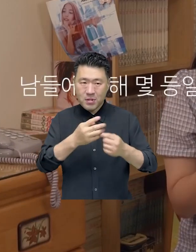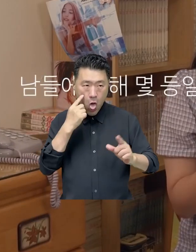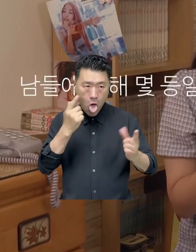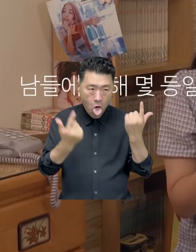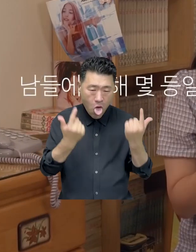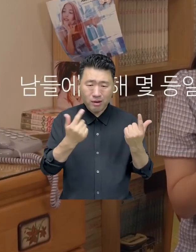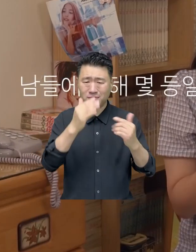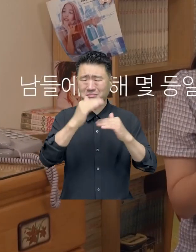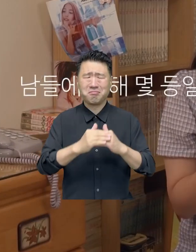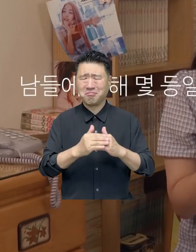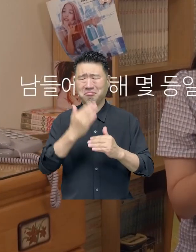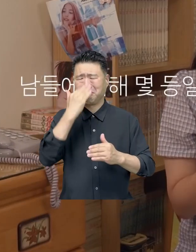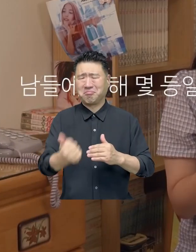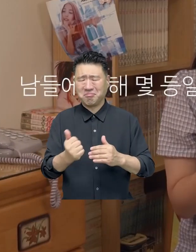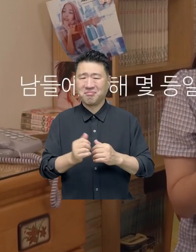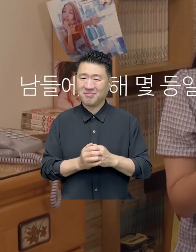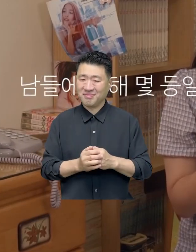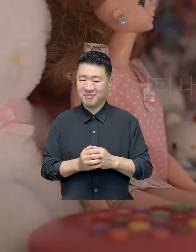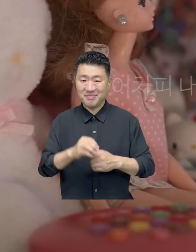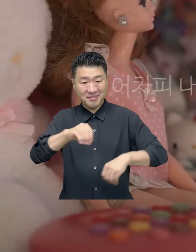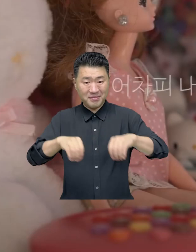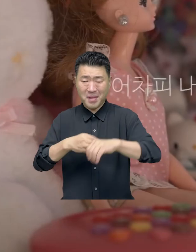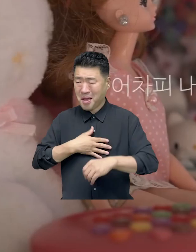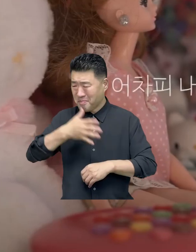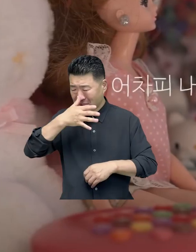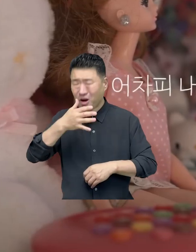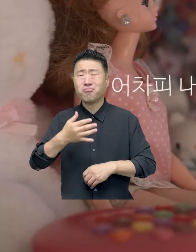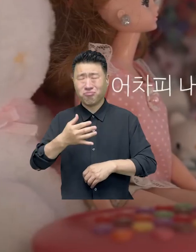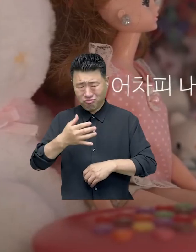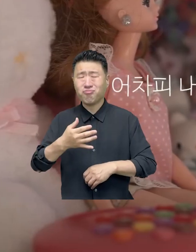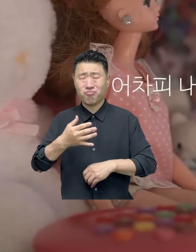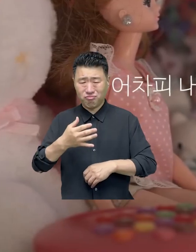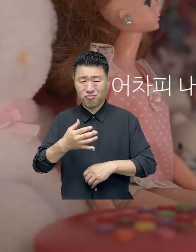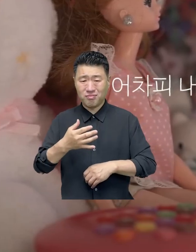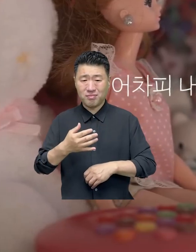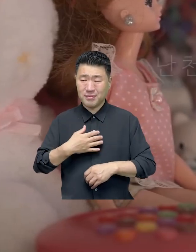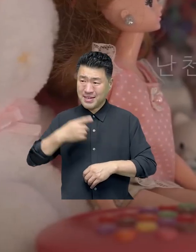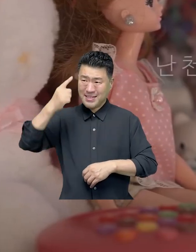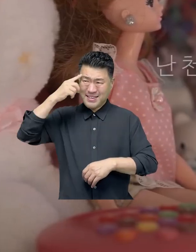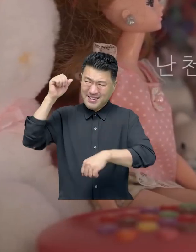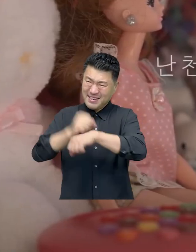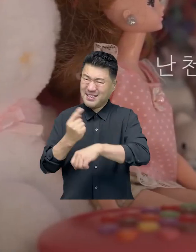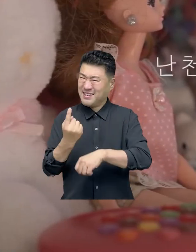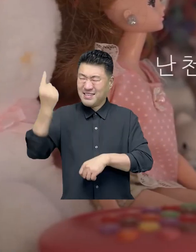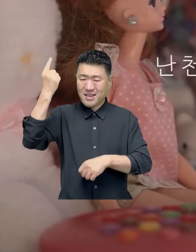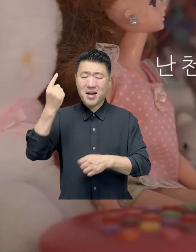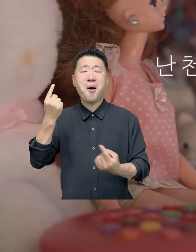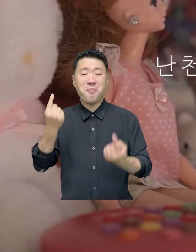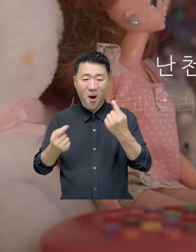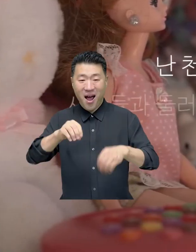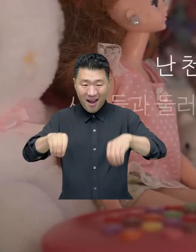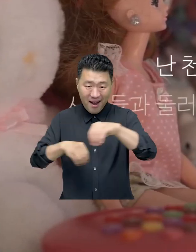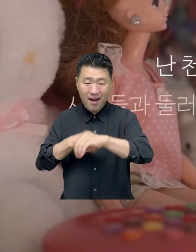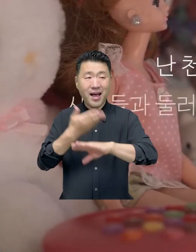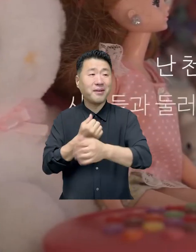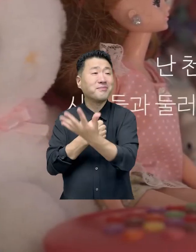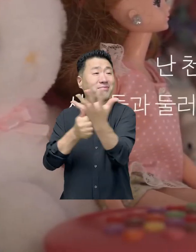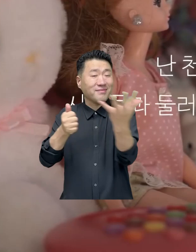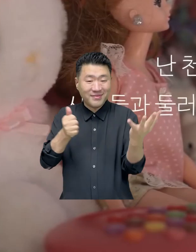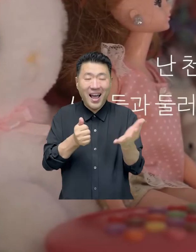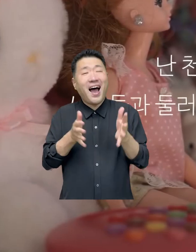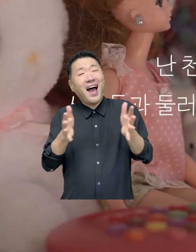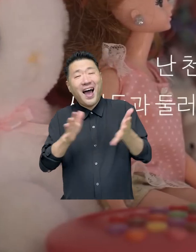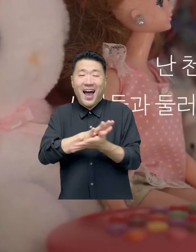생각하는 자체가 완전 지루해. 어차피 내가 바보라고 하더라도 난 천재가 되는 것보단